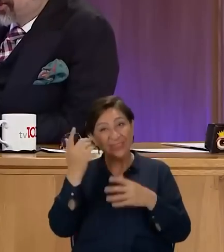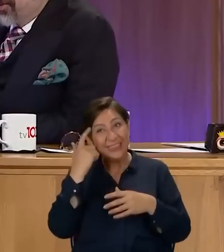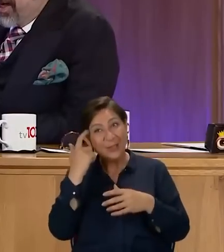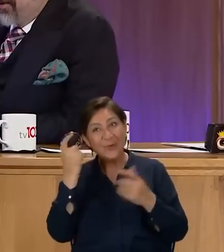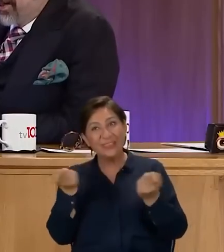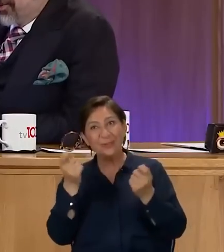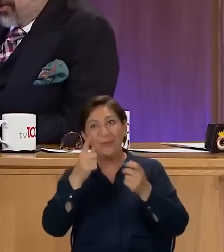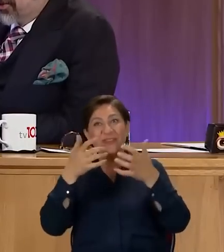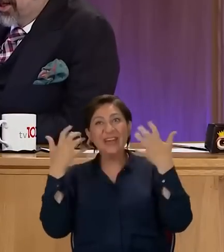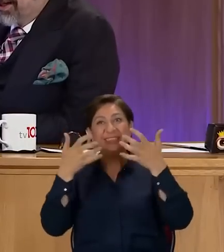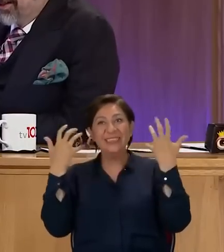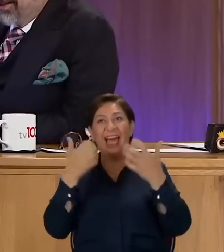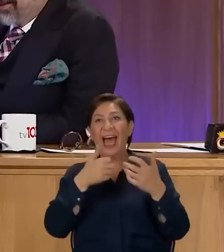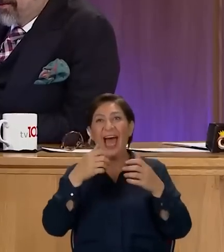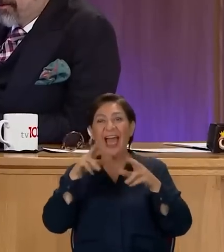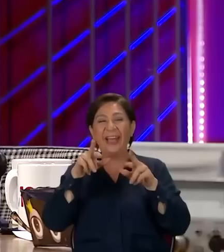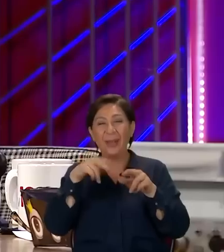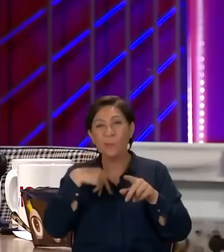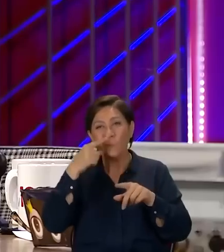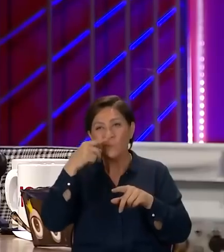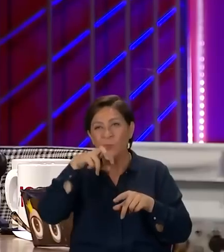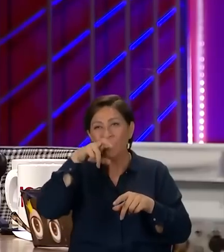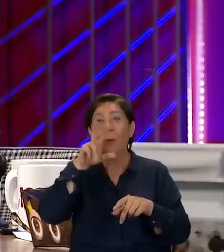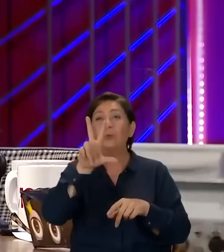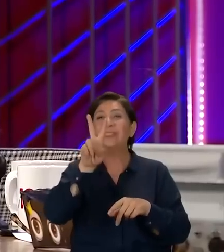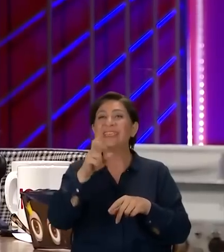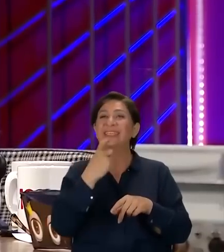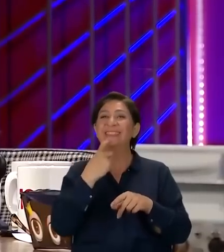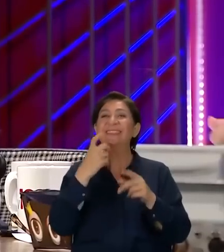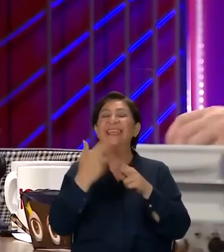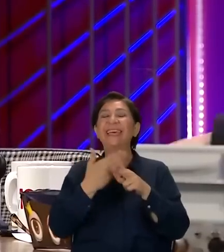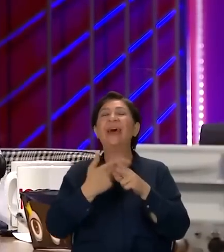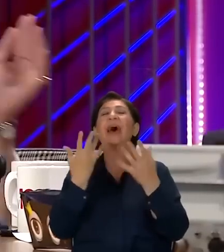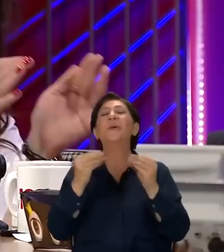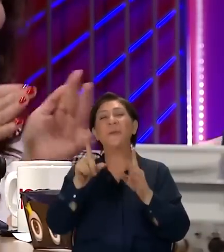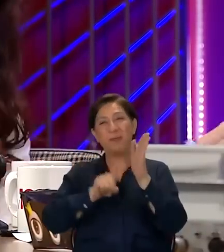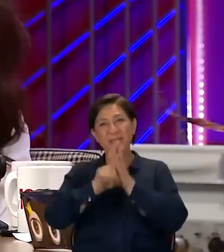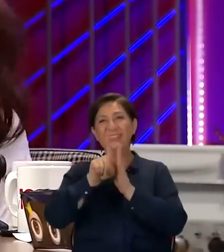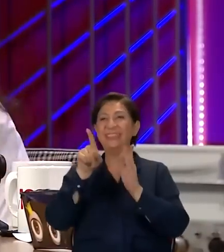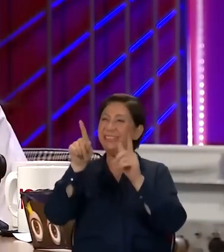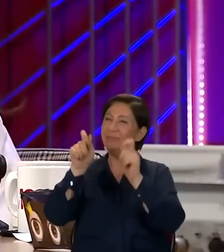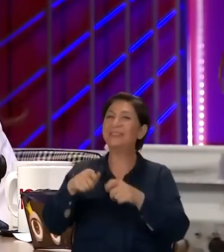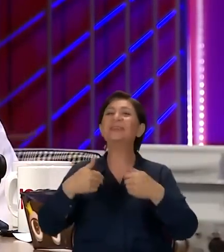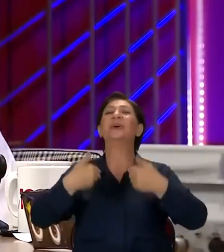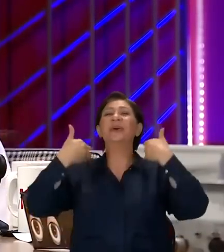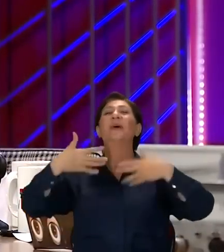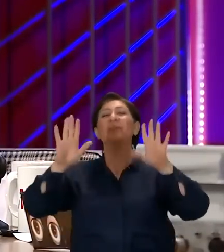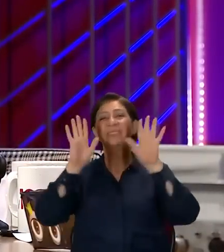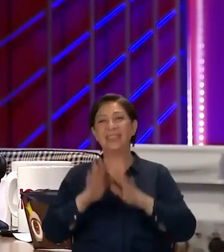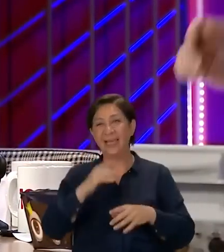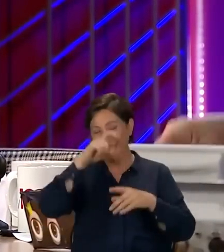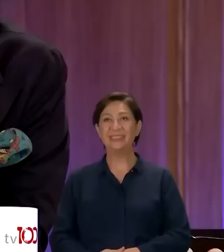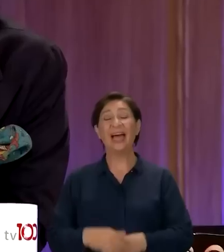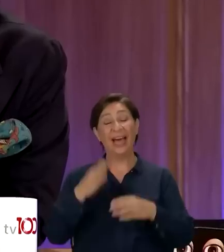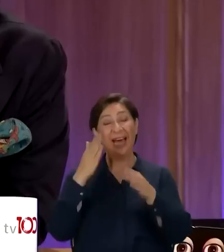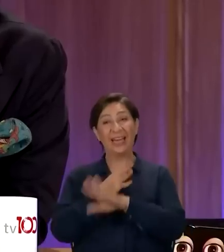çalışıyorum. Vahşi bir hayvan gibi koklayarak. 32 yıldır çok deneyen oldu onu. Daha başaran yok efendim. Siz yaparsınız. Yoksa sıcak pastay yok.